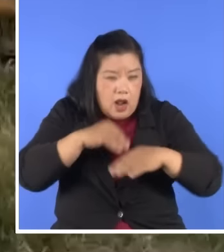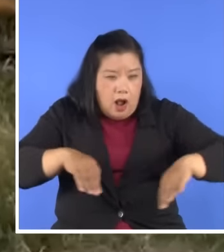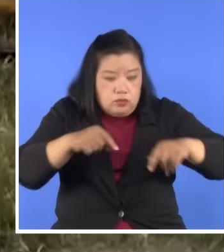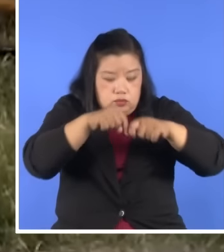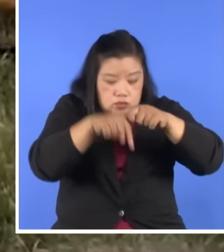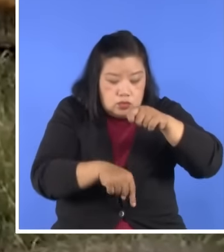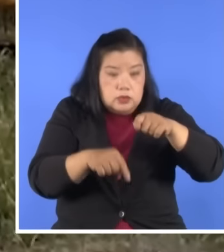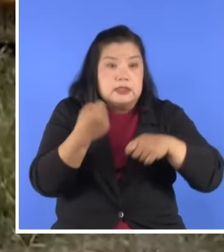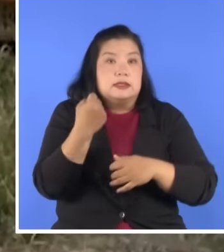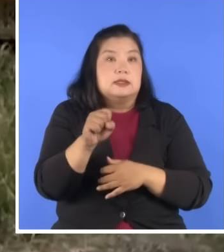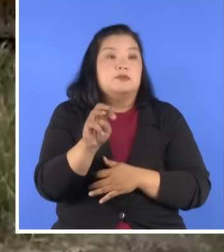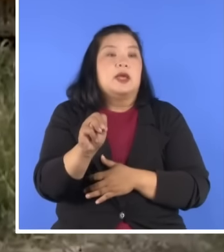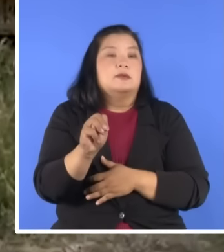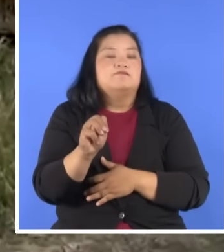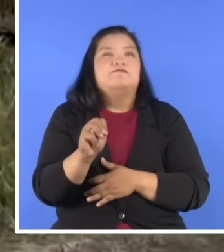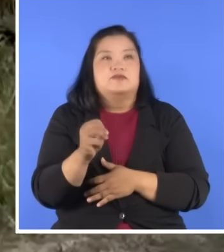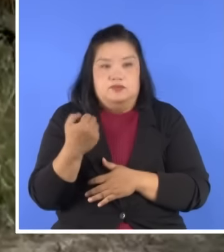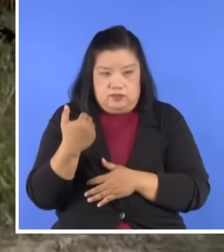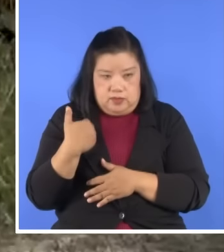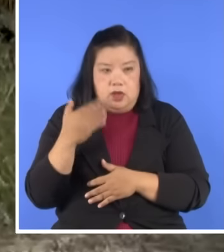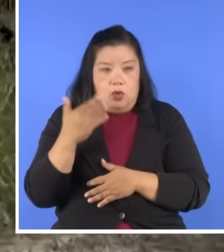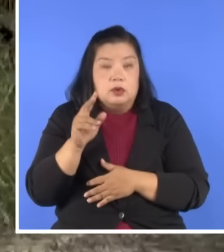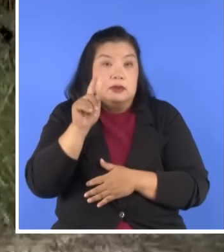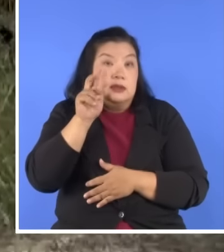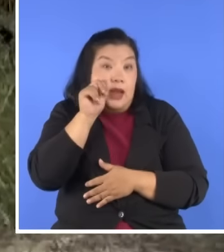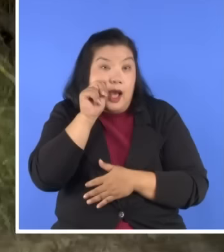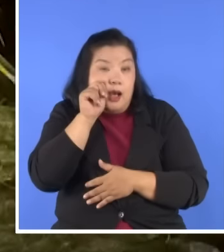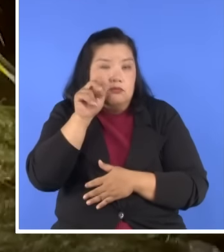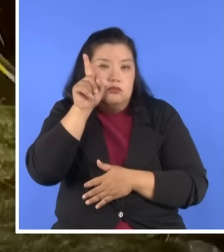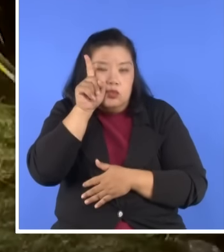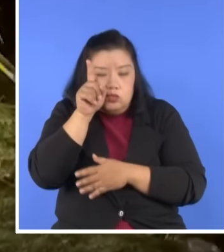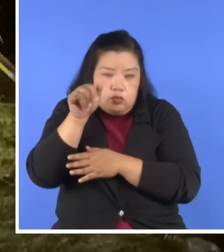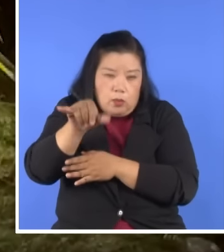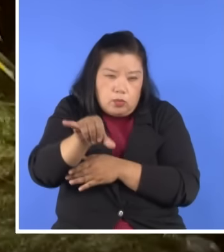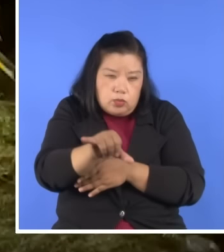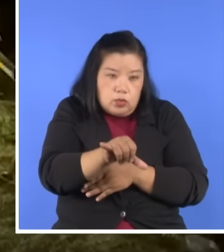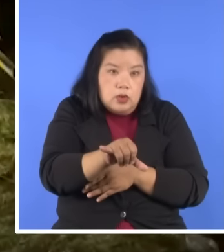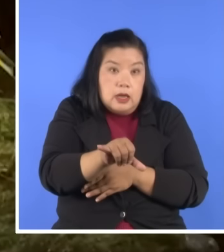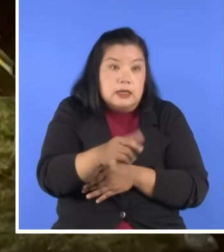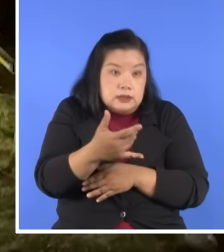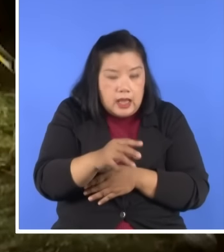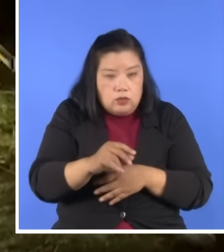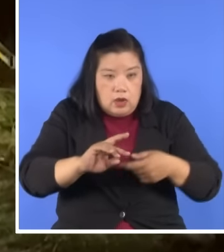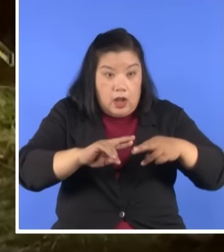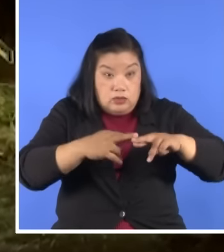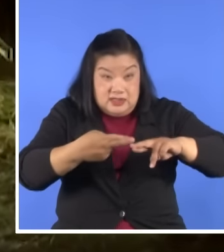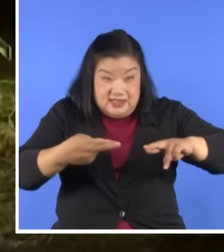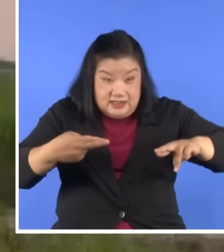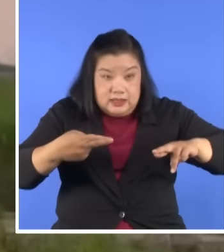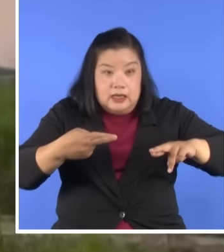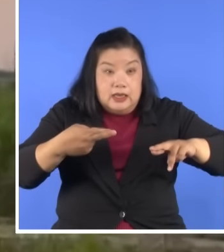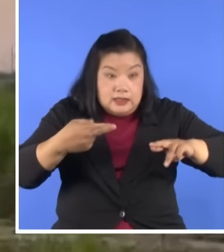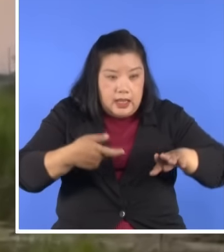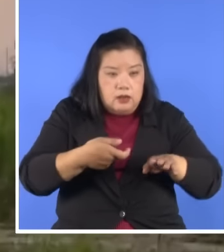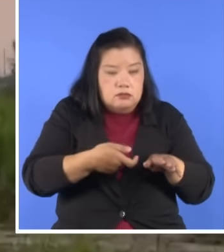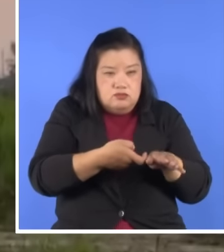10เมตรก็เลยได้จัดทีมนักประดาน้ำ 2คนลงไปตรวจสอบนำเชือกลงไปผูกกับแบ็คโฮแล้วก็ใช้รถเนี่ยเเรียกว่าดึงขึ้น